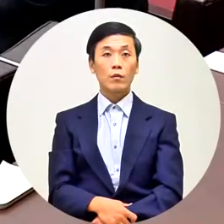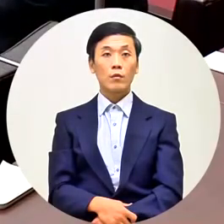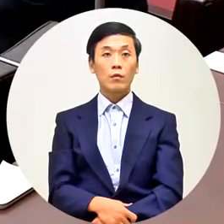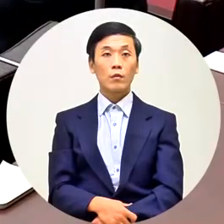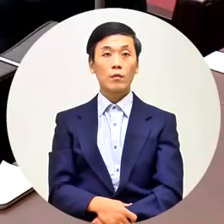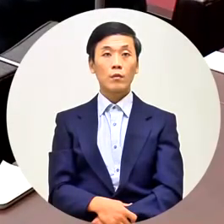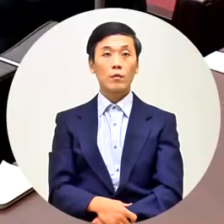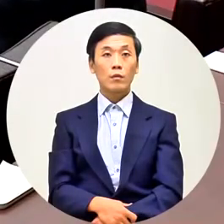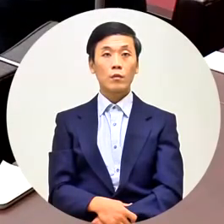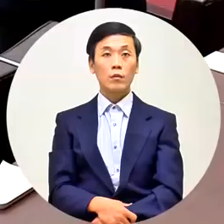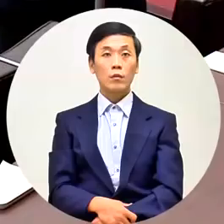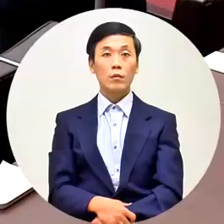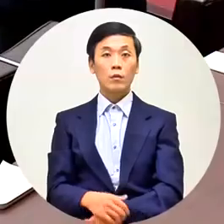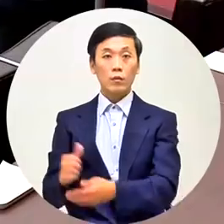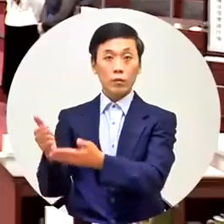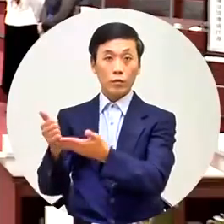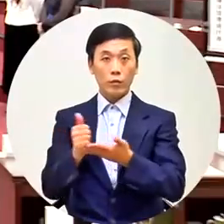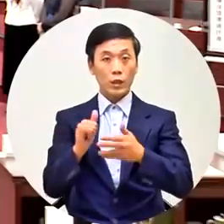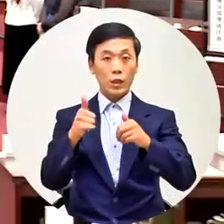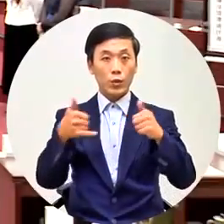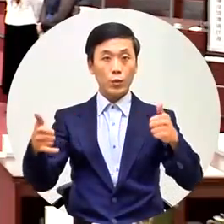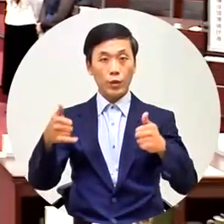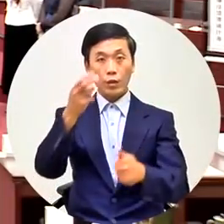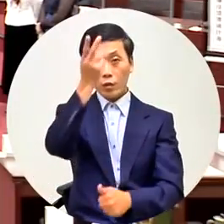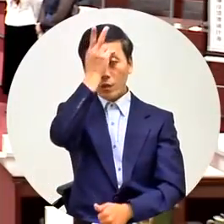请曾俊杰议员领取选票。